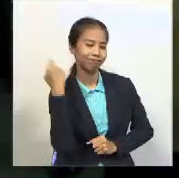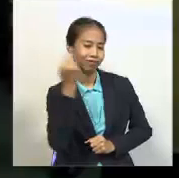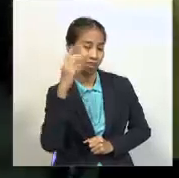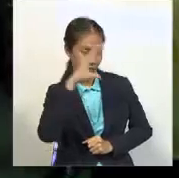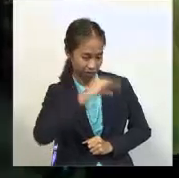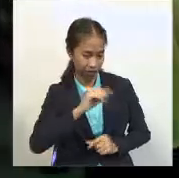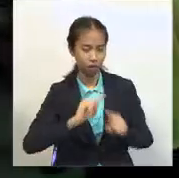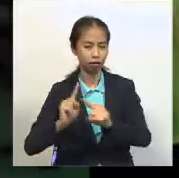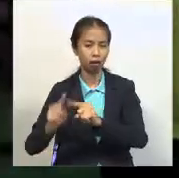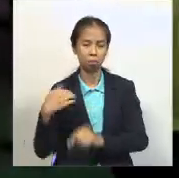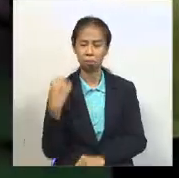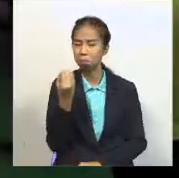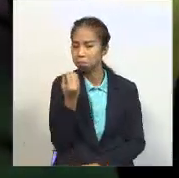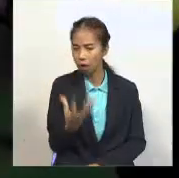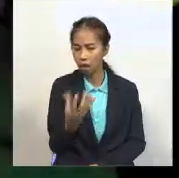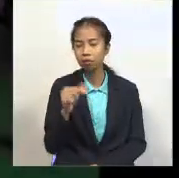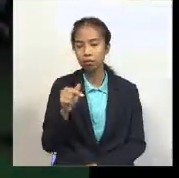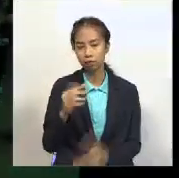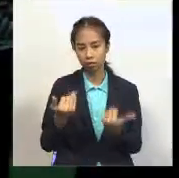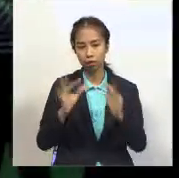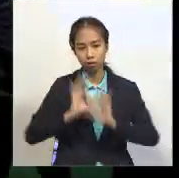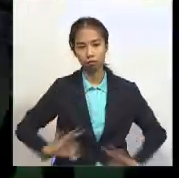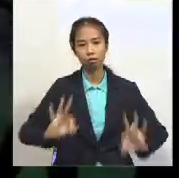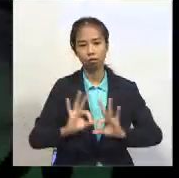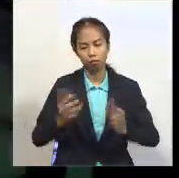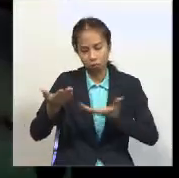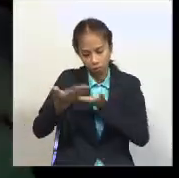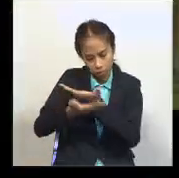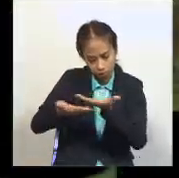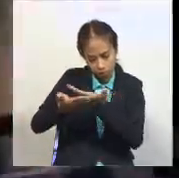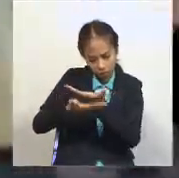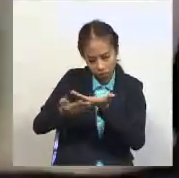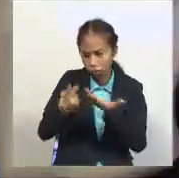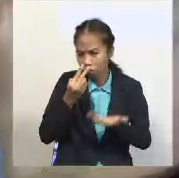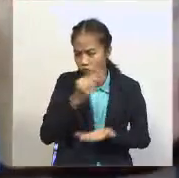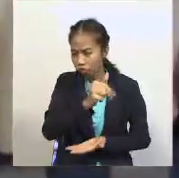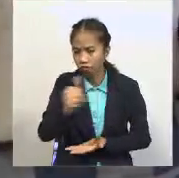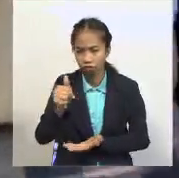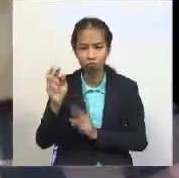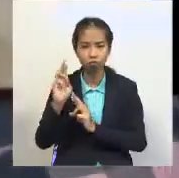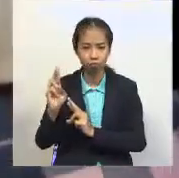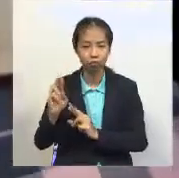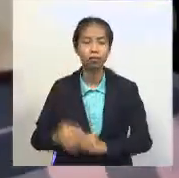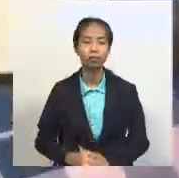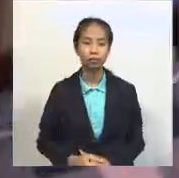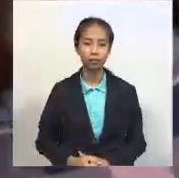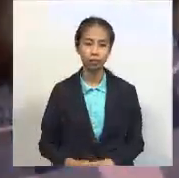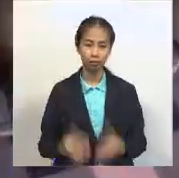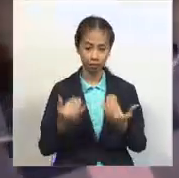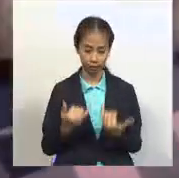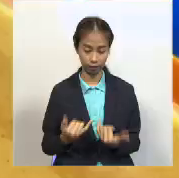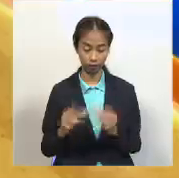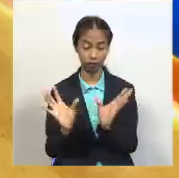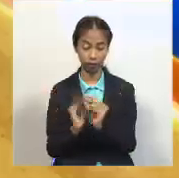านที่ท่องเที่ยวเหล่านี้เป็นจำนวนมากดังนั้นก็จะต้องพิจารณาอย่างระมัดระวังค่ะทั้งนี้ที่ประชุมคณะรัฐมนตรี